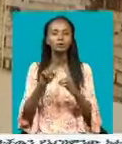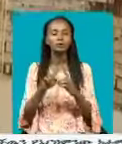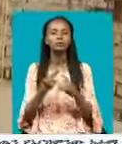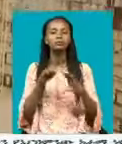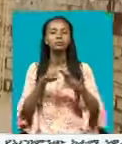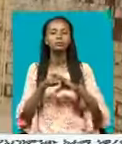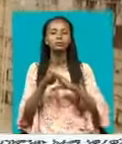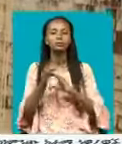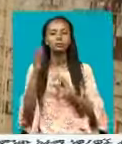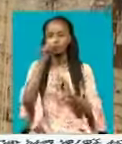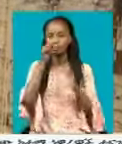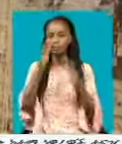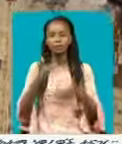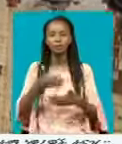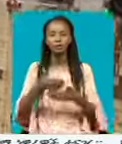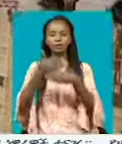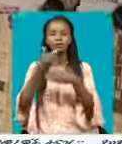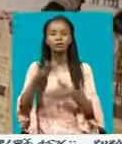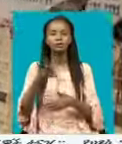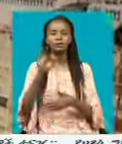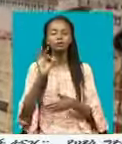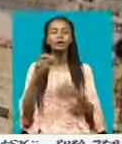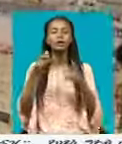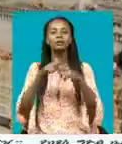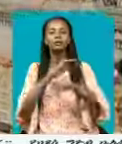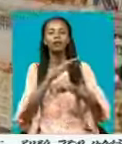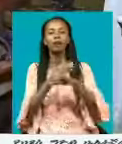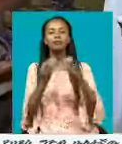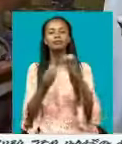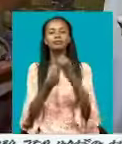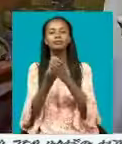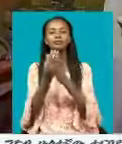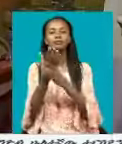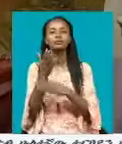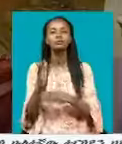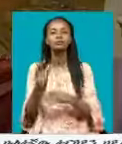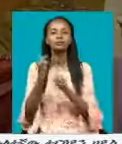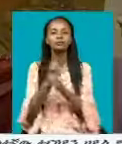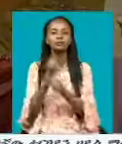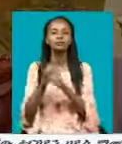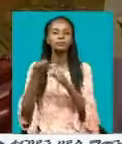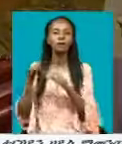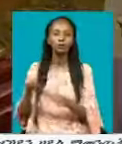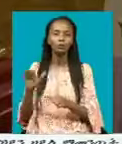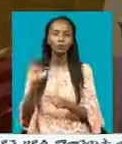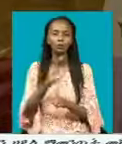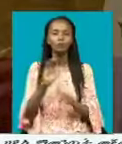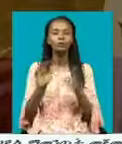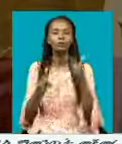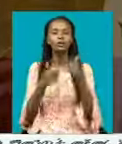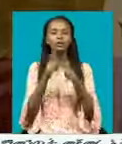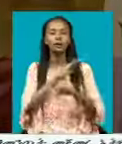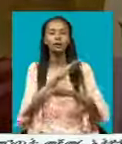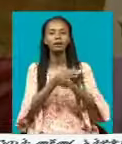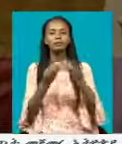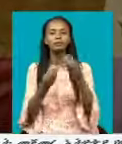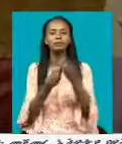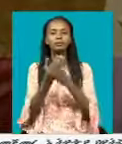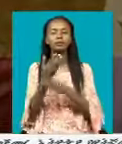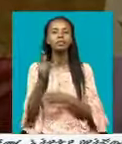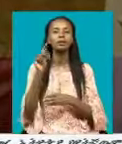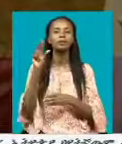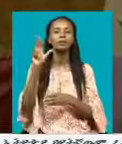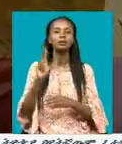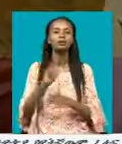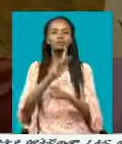በማስገባት ኢትዮጵያውያን ከግድቡ የሚያገኙትን የኤሌክትሪክ ኃይል ለማሳደግ ያለረፍት ሲሰራ መቆየቱም ሁለተኛው ኃይል ማመንጫ ተርባይን